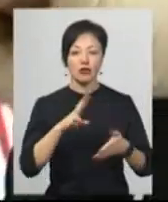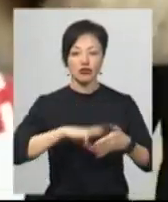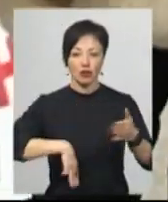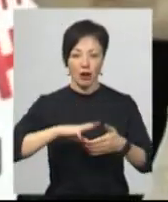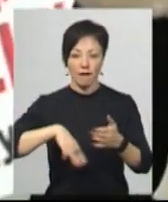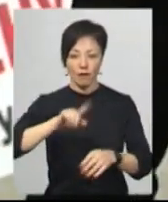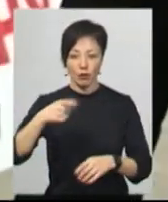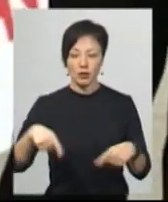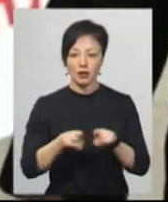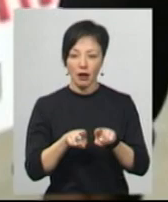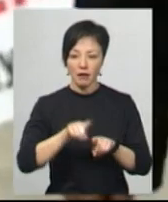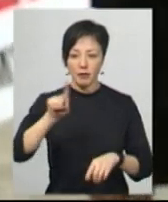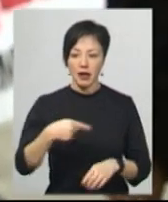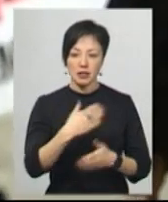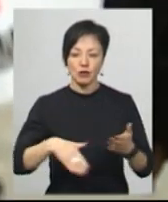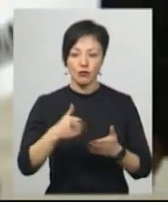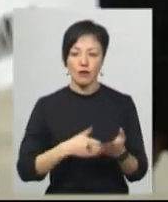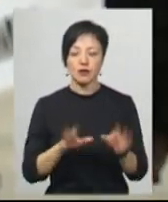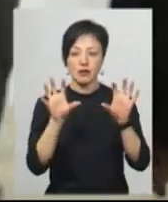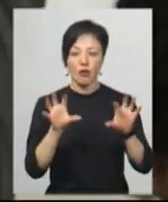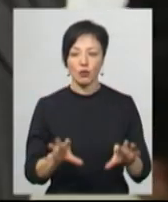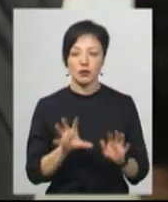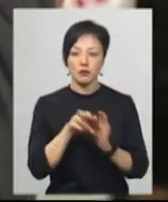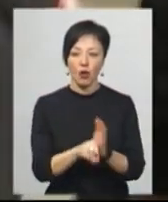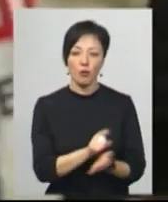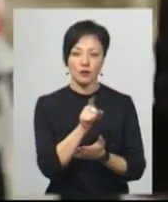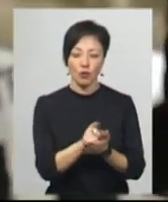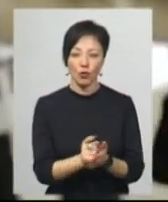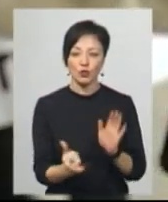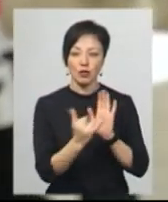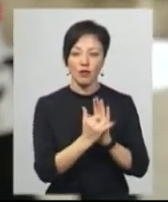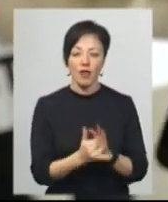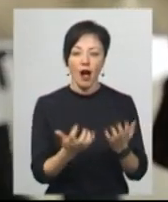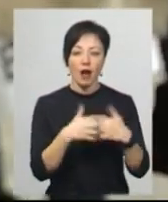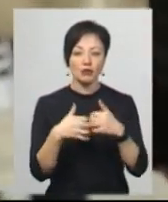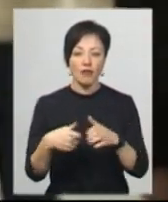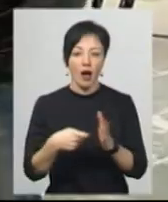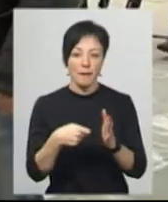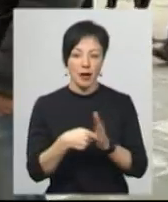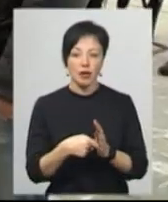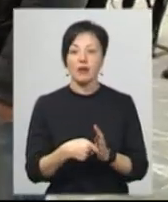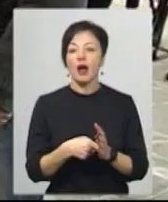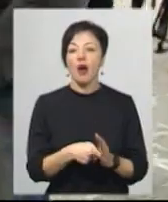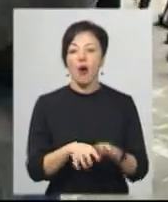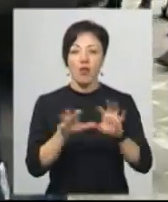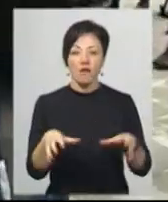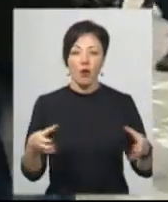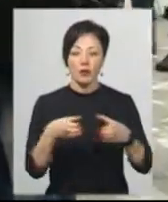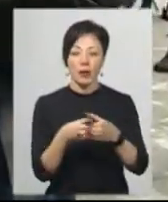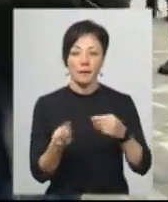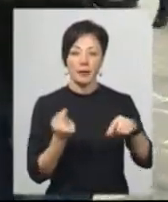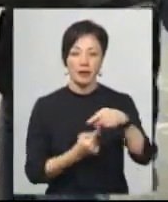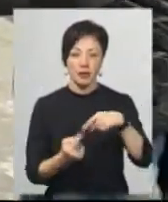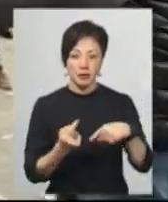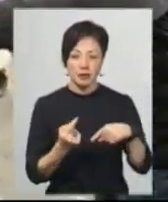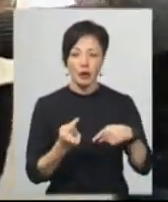штрафують. Так вимагали скасувати закони, що запроваджують обов'язкове встановлення касових апаратів. Голова комітету підприємців